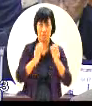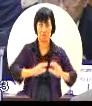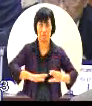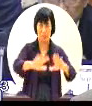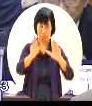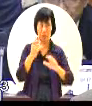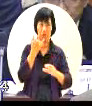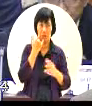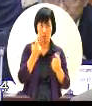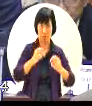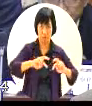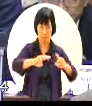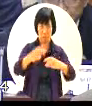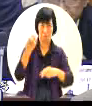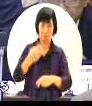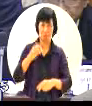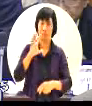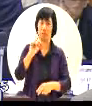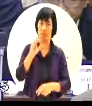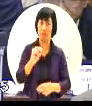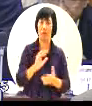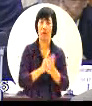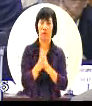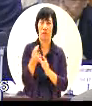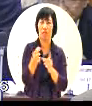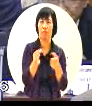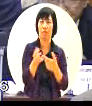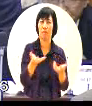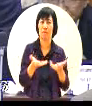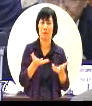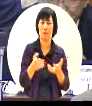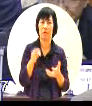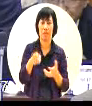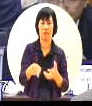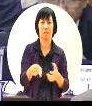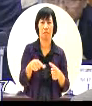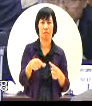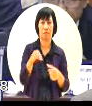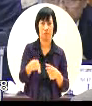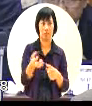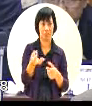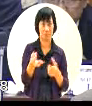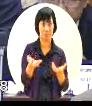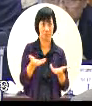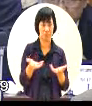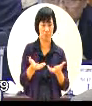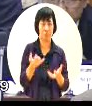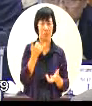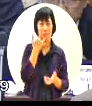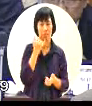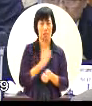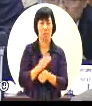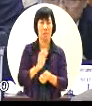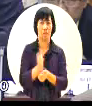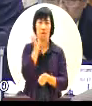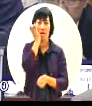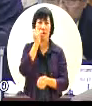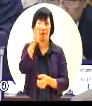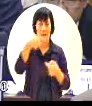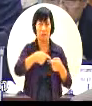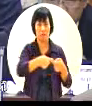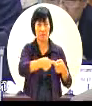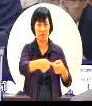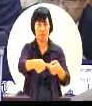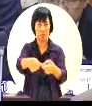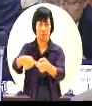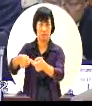来变更？啊，来直接财务的部门来挹注，按这条迄个冈山延伸线，啊，哪样来讲按几条线